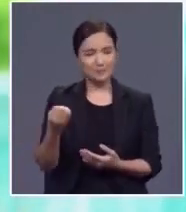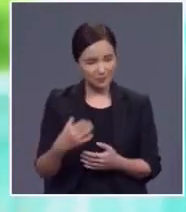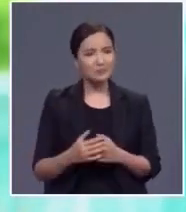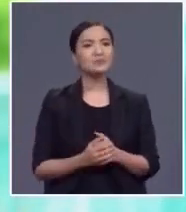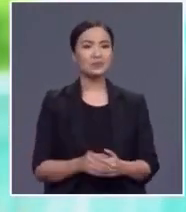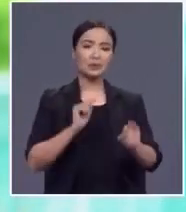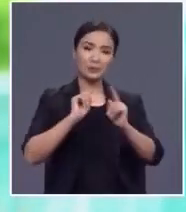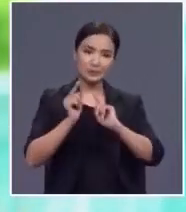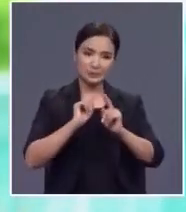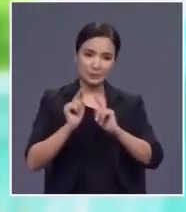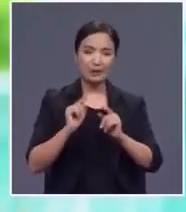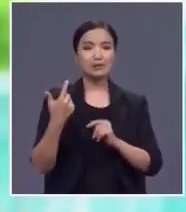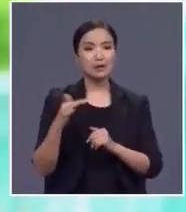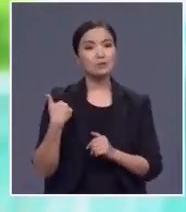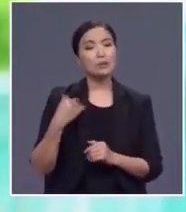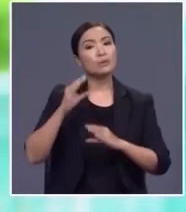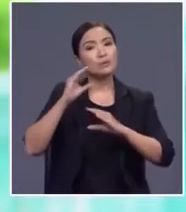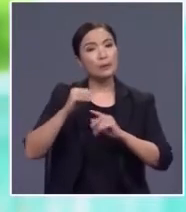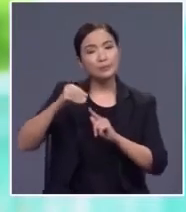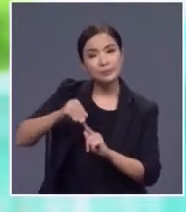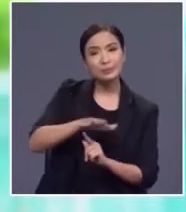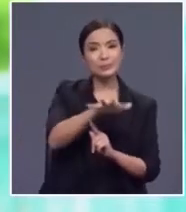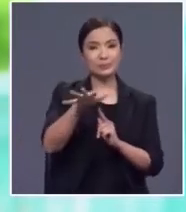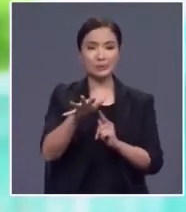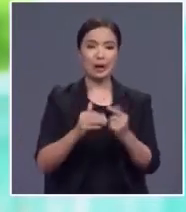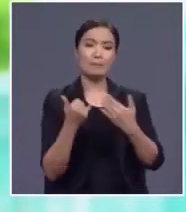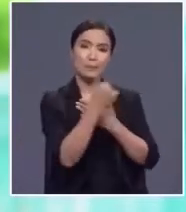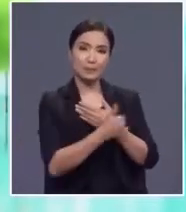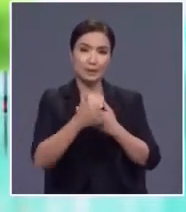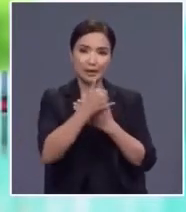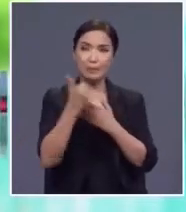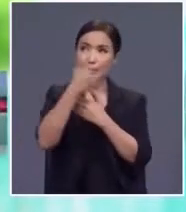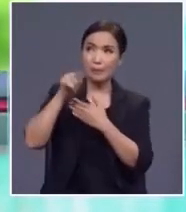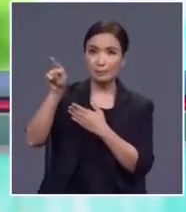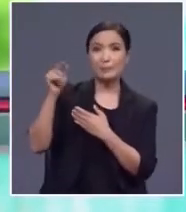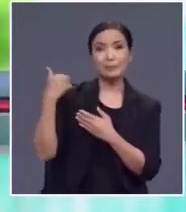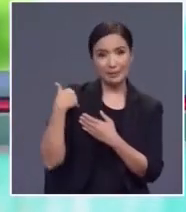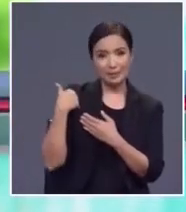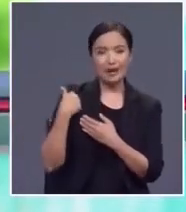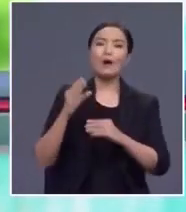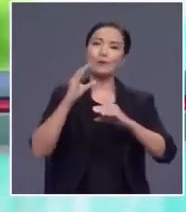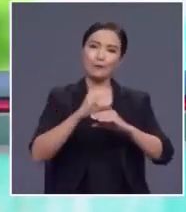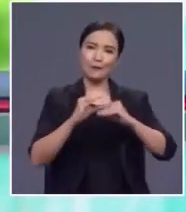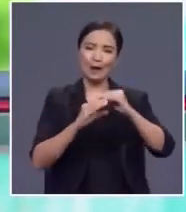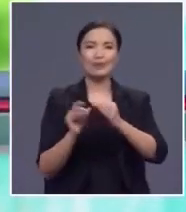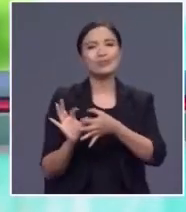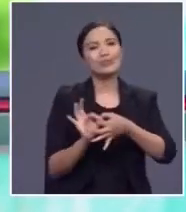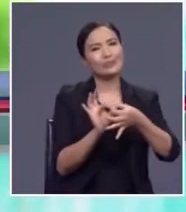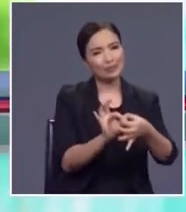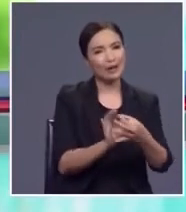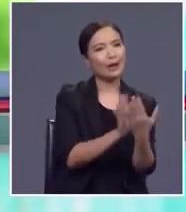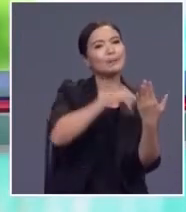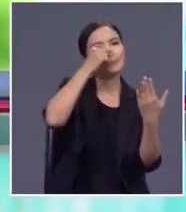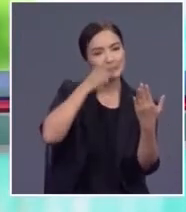ไปเมื่อเรามีโครงข่ายระหว่างประเทศก็จะมาเสริมกับโครงการเน็ตประชารัฐซึ่งเป็นไฟเบอร์ออปติกเป็นโครงการส